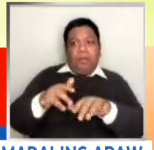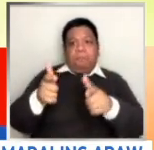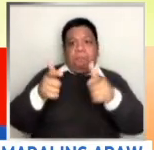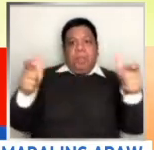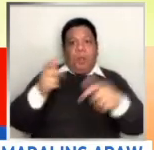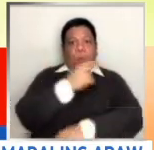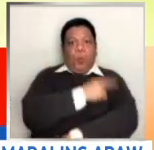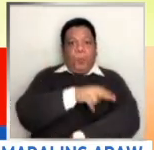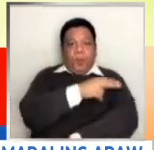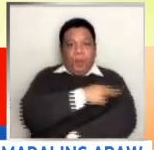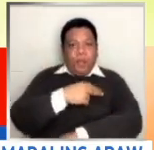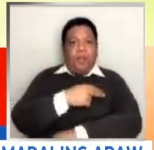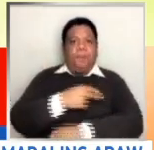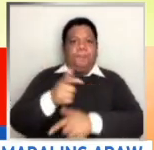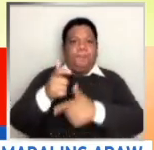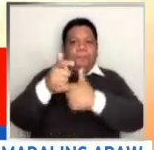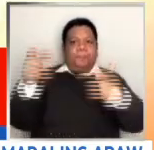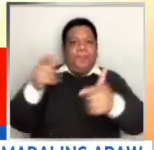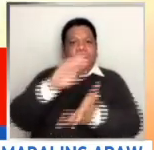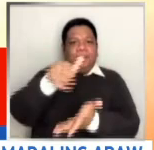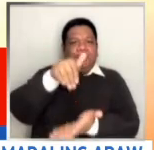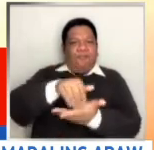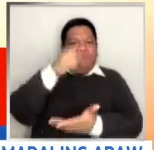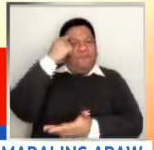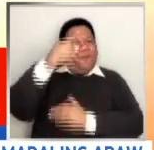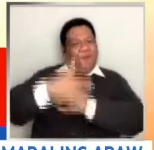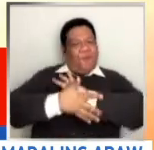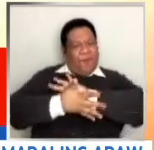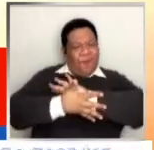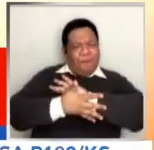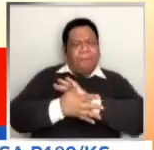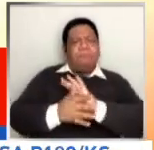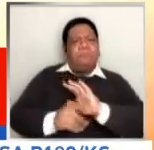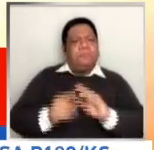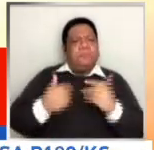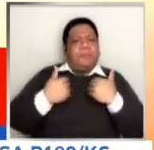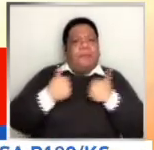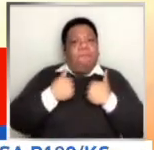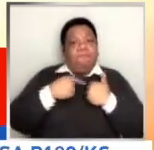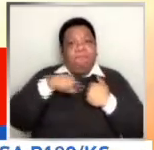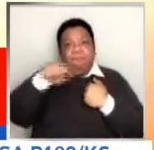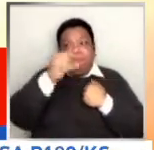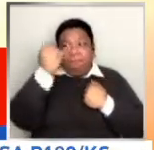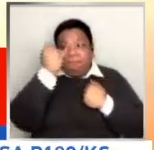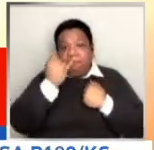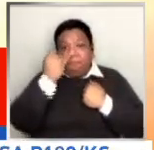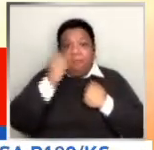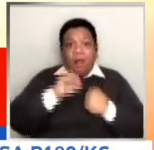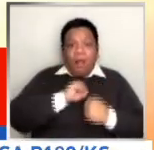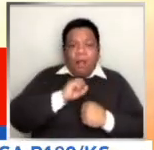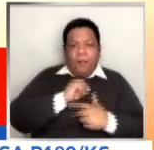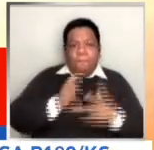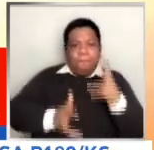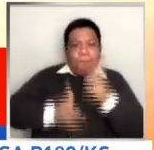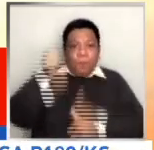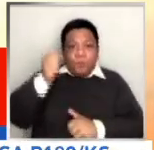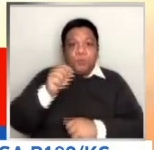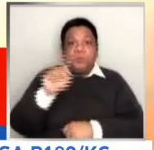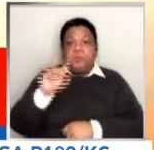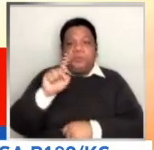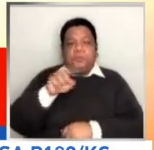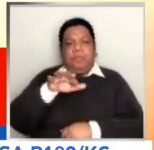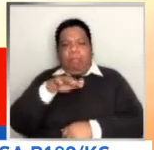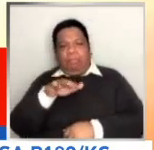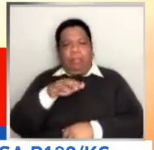malalaking identified na COVID centers. Pero may mga simptomas naman, mas marami pa rin yung mga mild cases. So itong mga